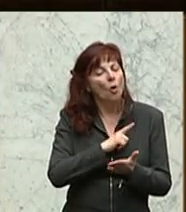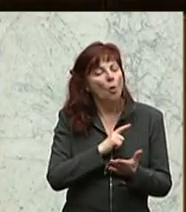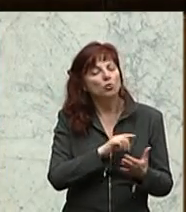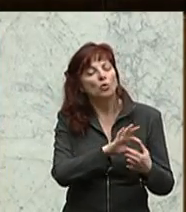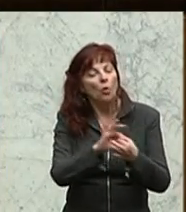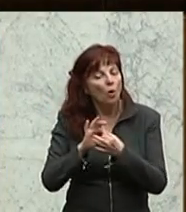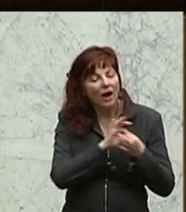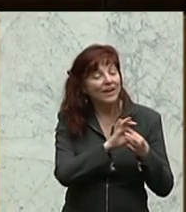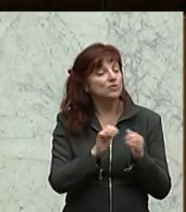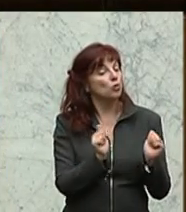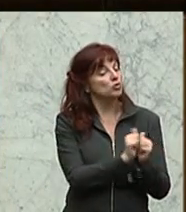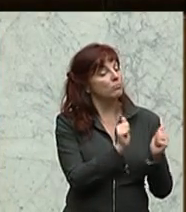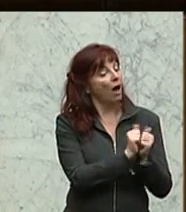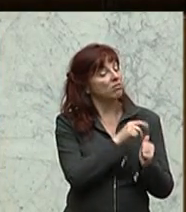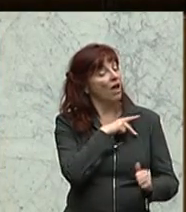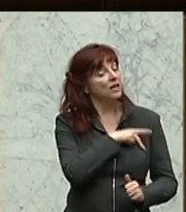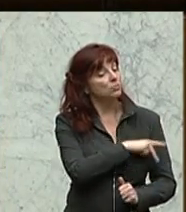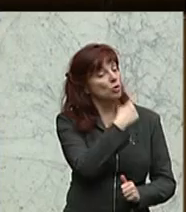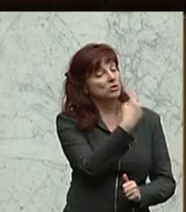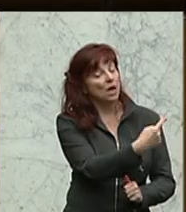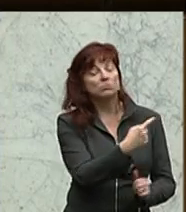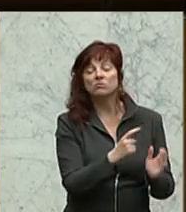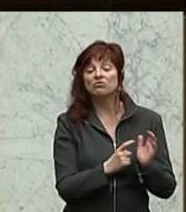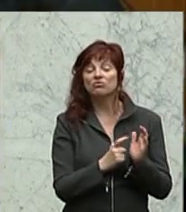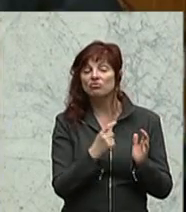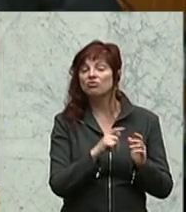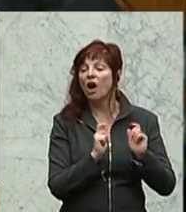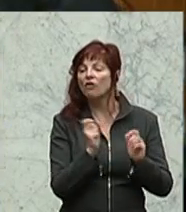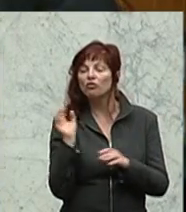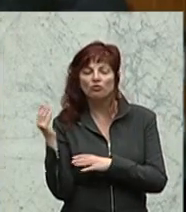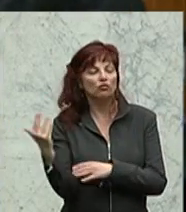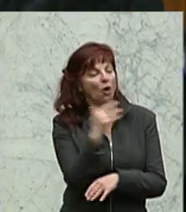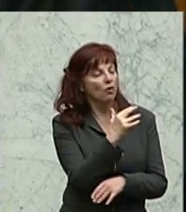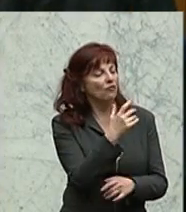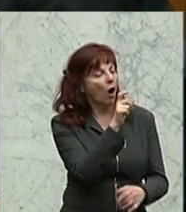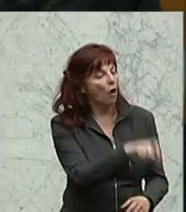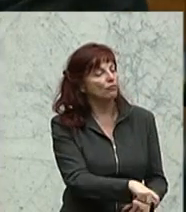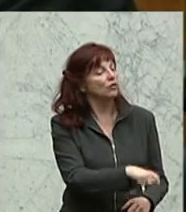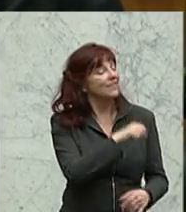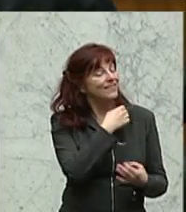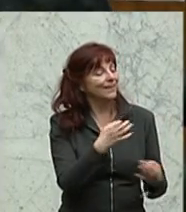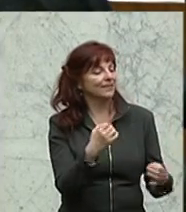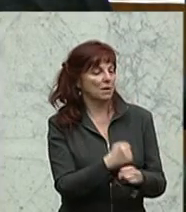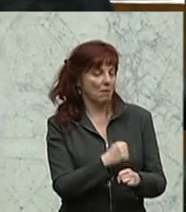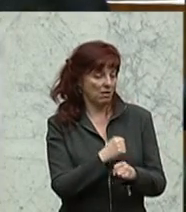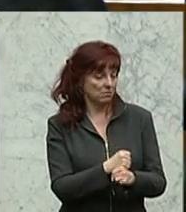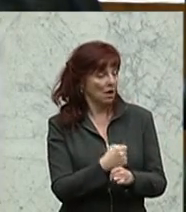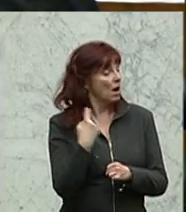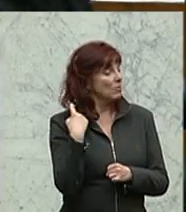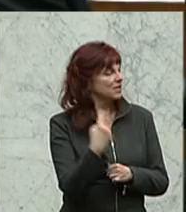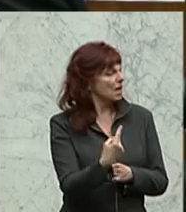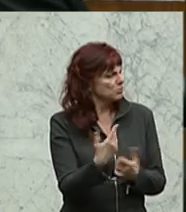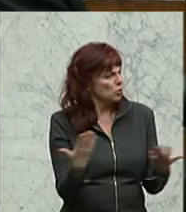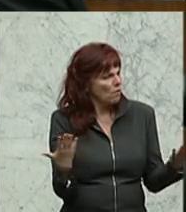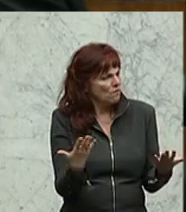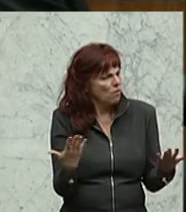Zeit? Wo waren Sie, Herr Minister, in dieser Zeit? Sie haben uns immer nur vertröstet. Und daher denke ich, dass man hier wirklich endlich einmal Taten setzen muss und dieses